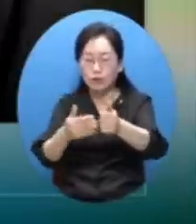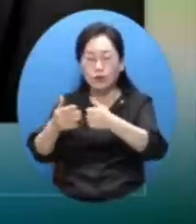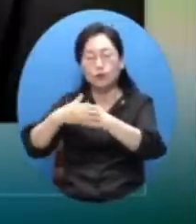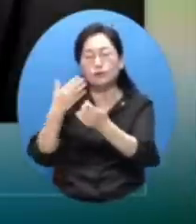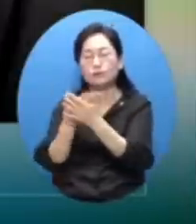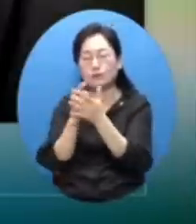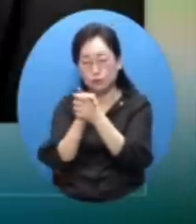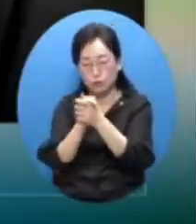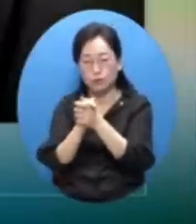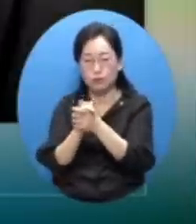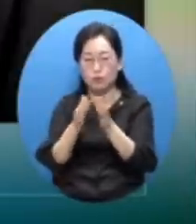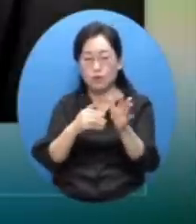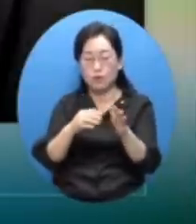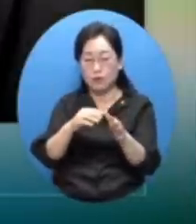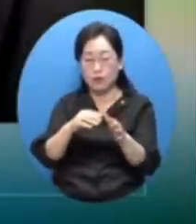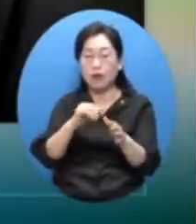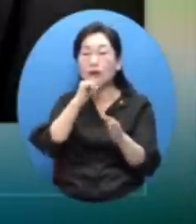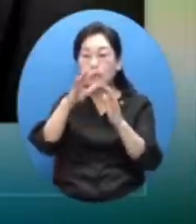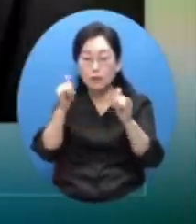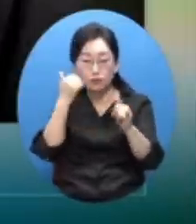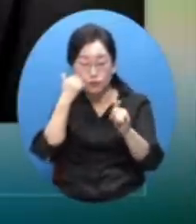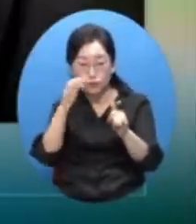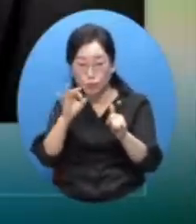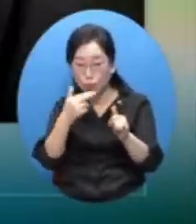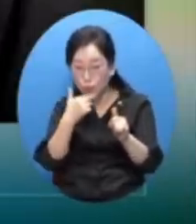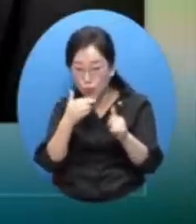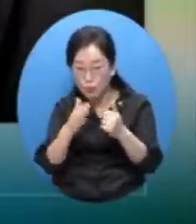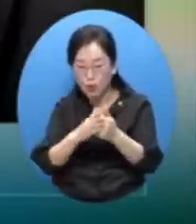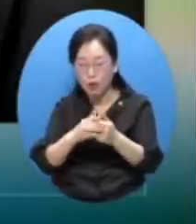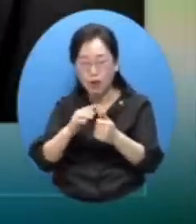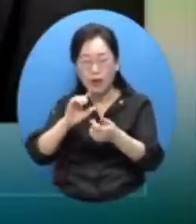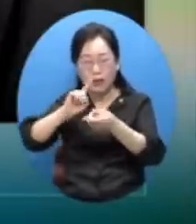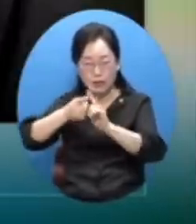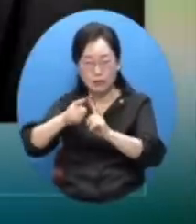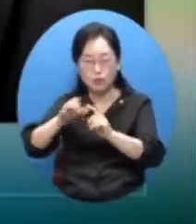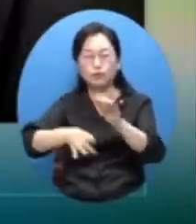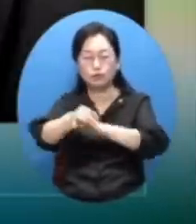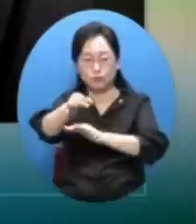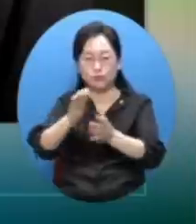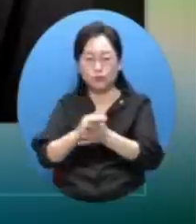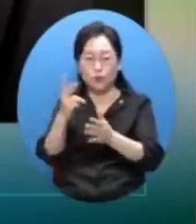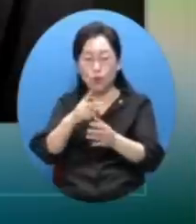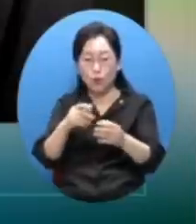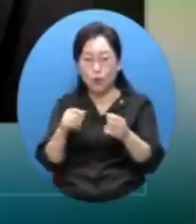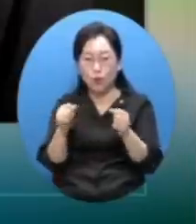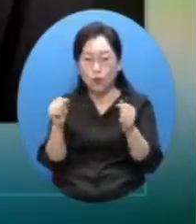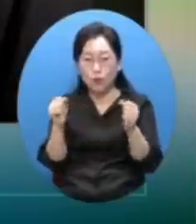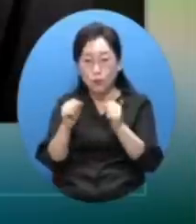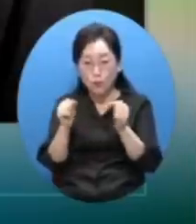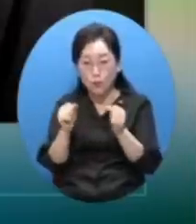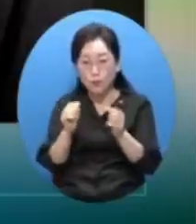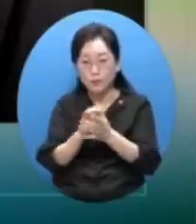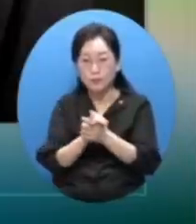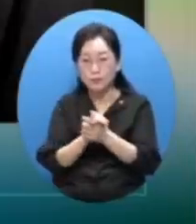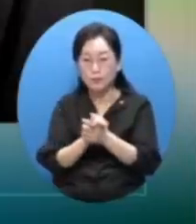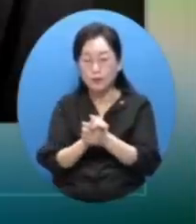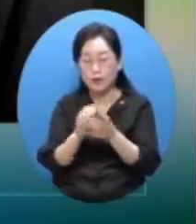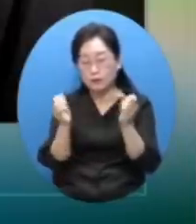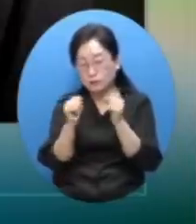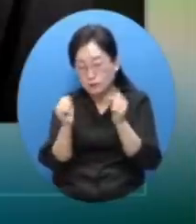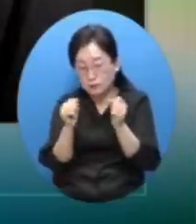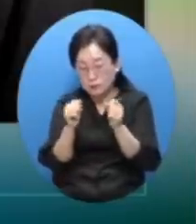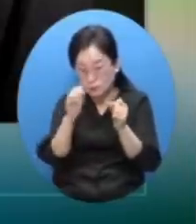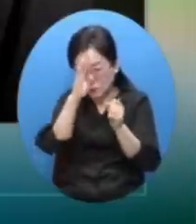가난한 환자의 치료비를 자신의 월급으로 대신 내주기도 하고, 겨울에는 환자들이 추워 떨고 있을